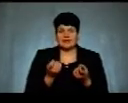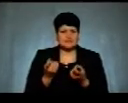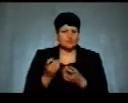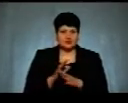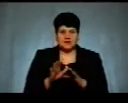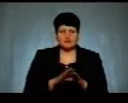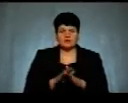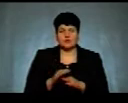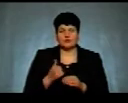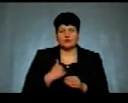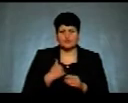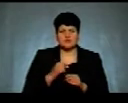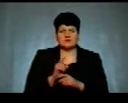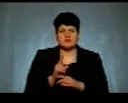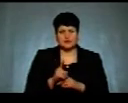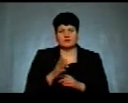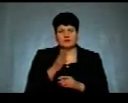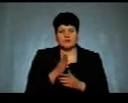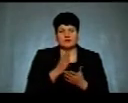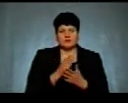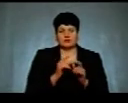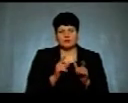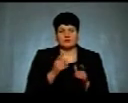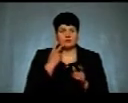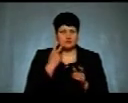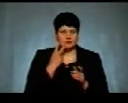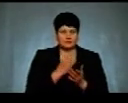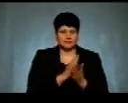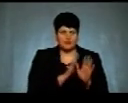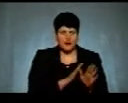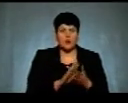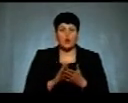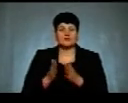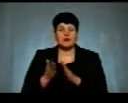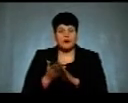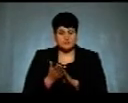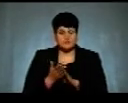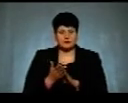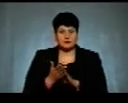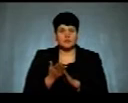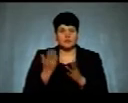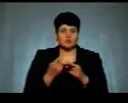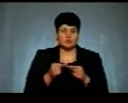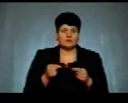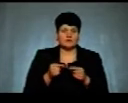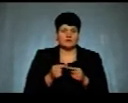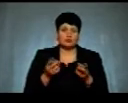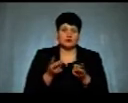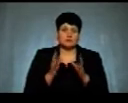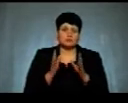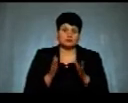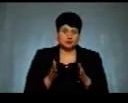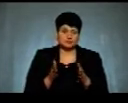бойових завдань, вони несуть службу в пункті постійної дислокації, а контрактники, якщо це так буде визначено і потреба,